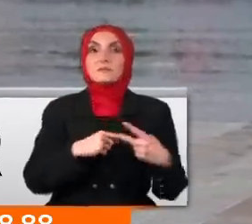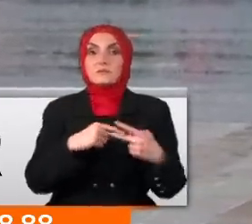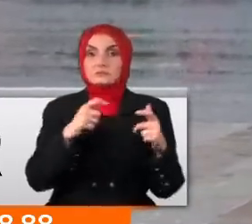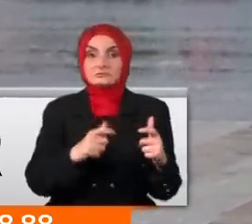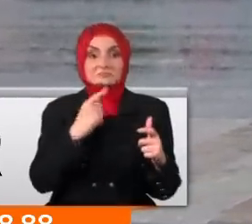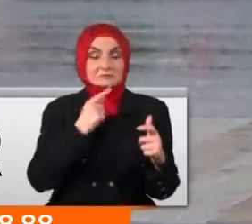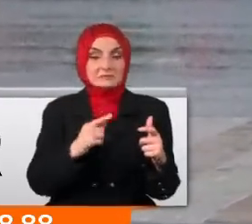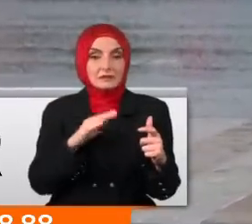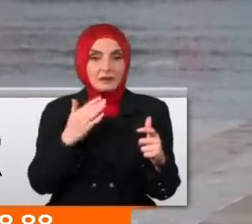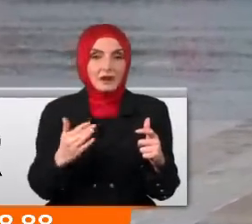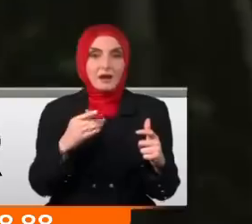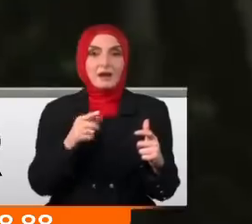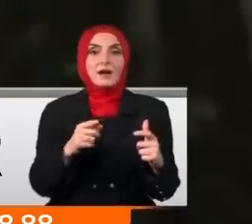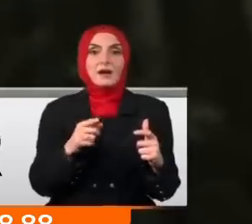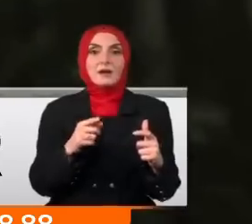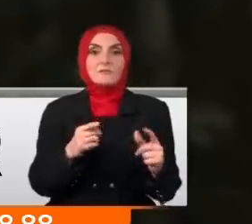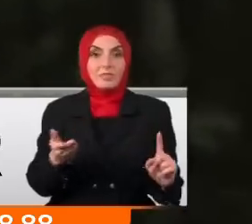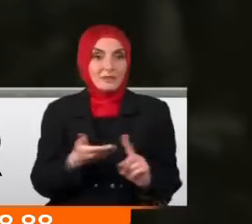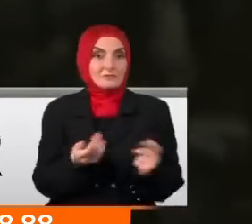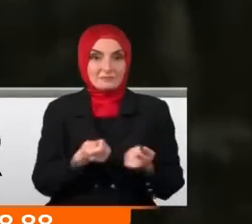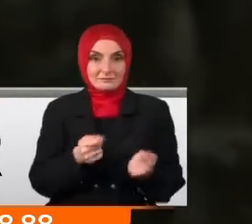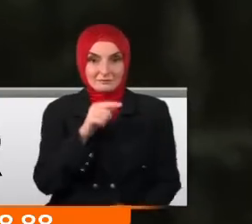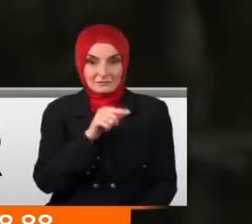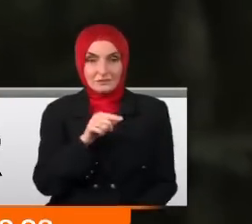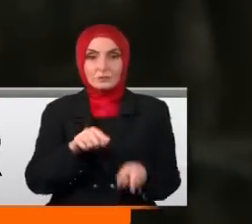tehdidi arttıracağından endişeli. Taarruza geçen